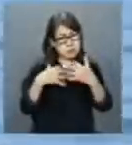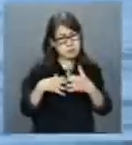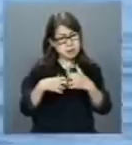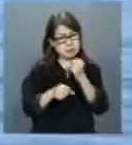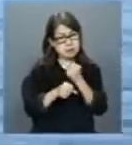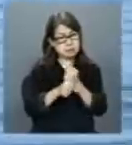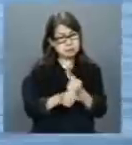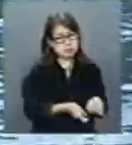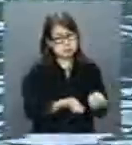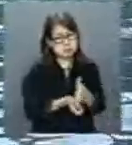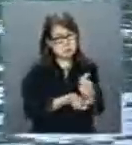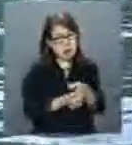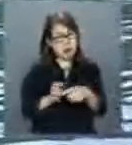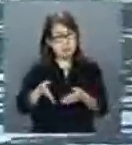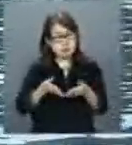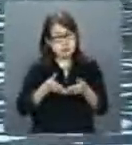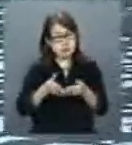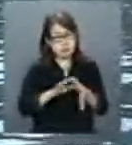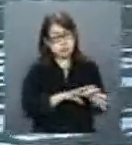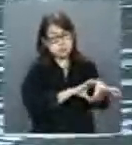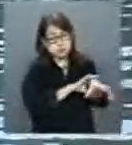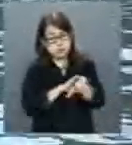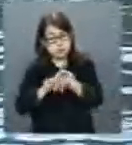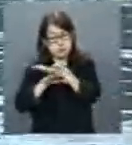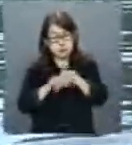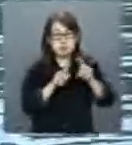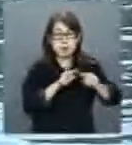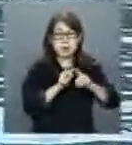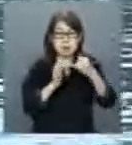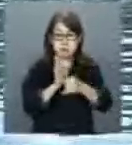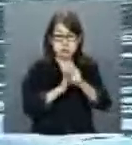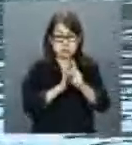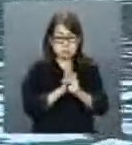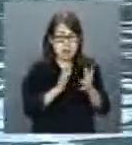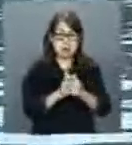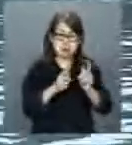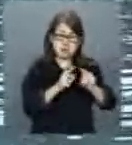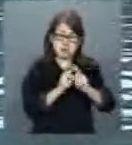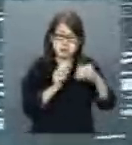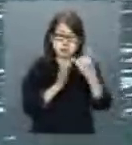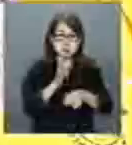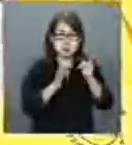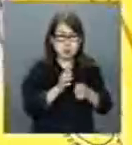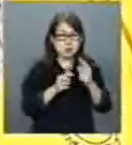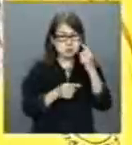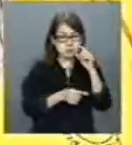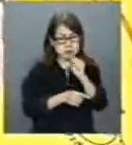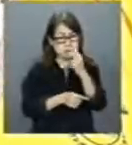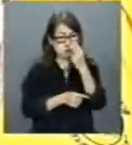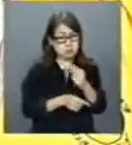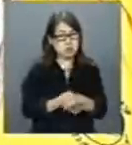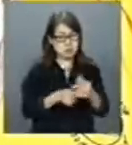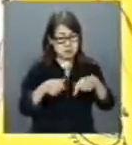ครับเช่นอวนลากนะอวนล้อมปั่นไฟนะฮะที่เข้ามาลักลอบทำการประมงในเขตห่วงห้ามนะครับแล้